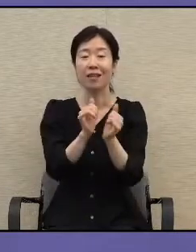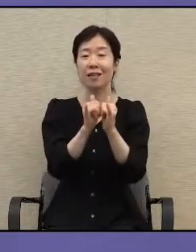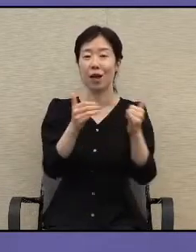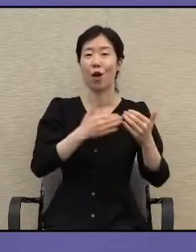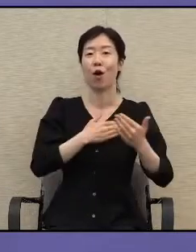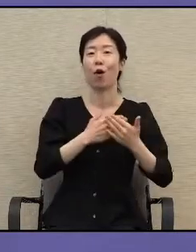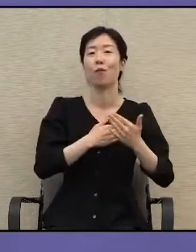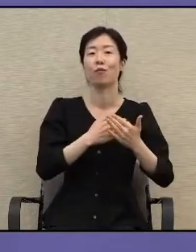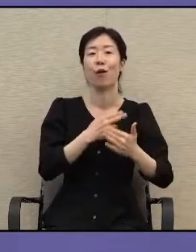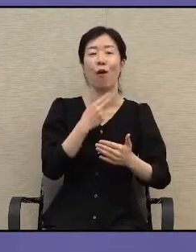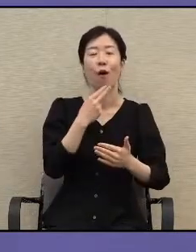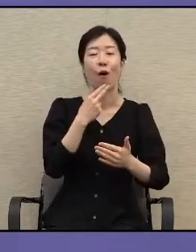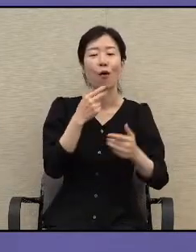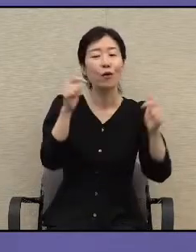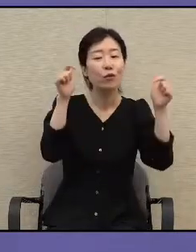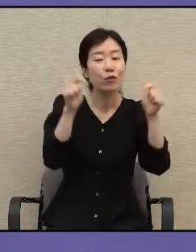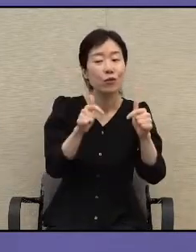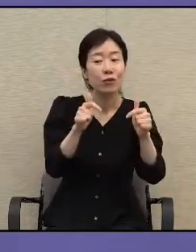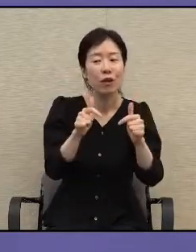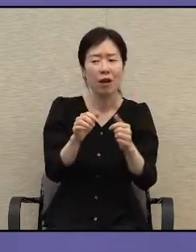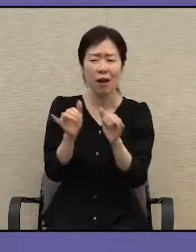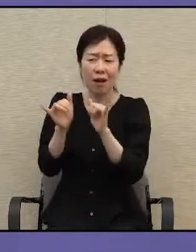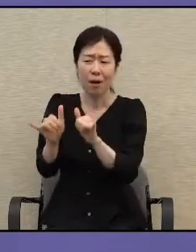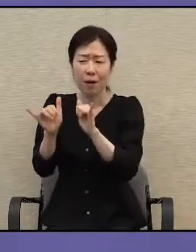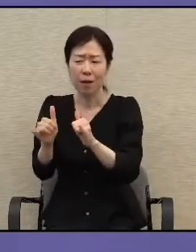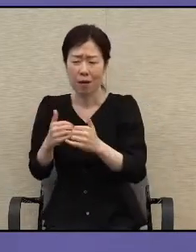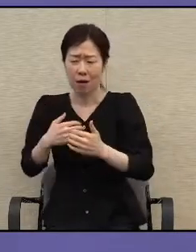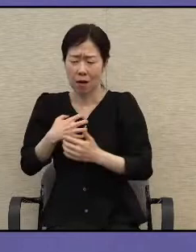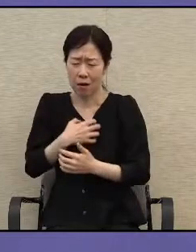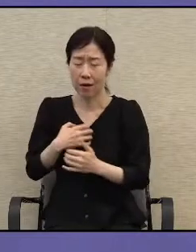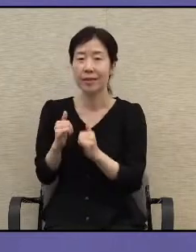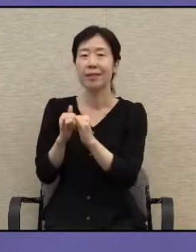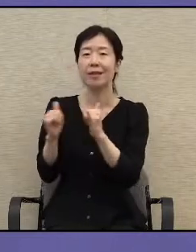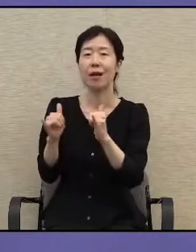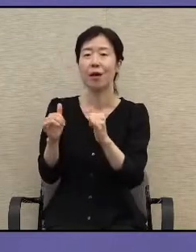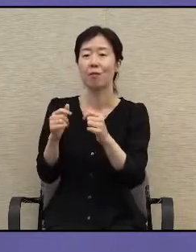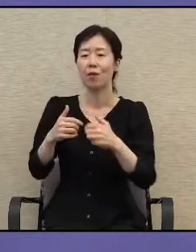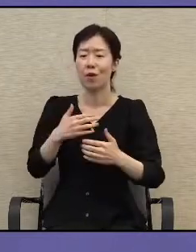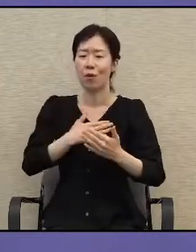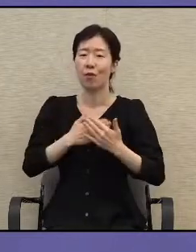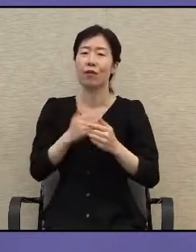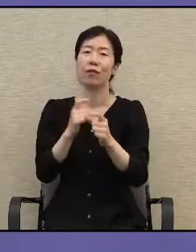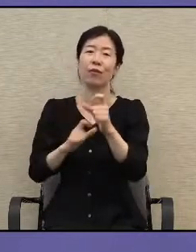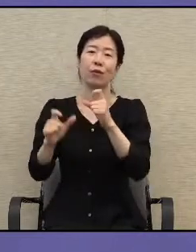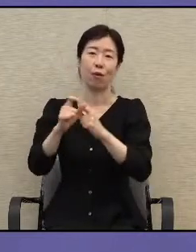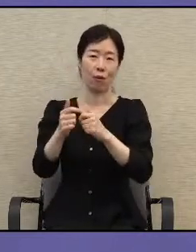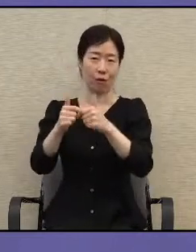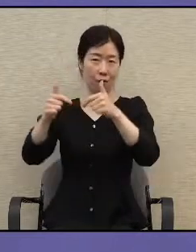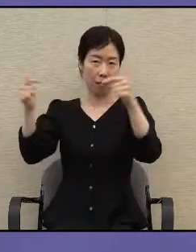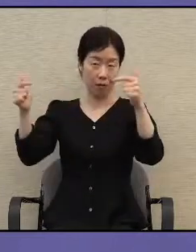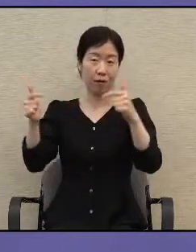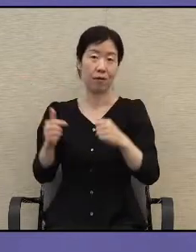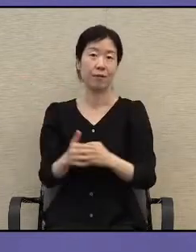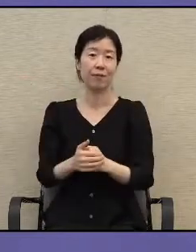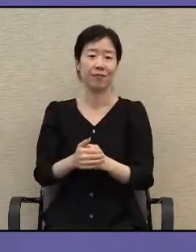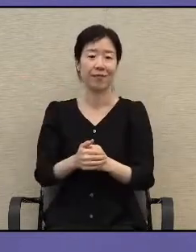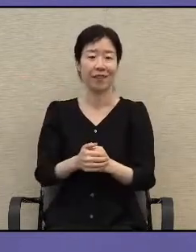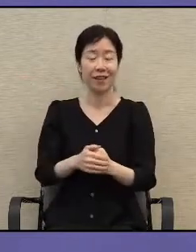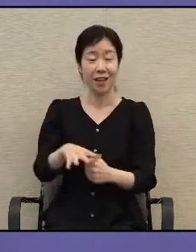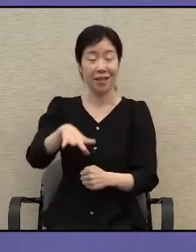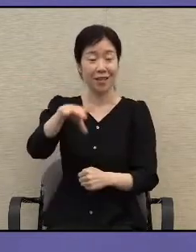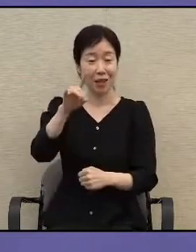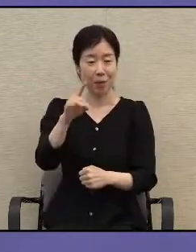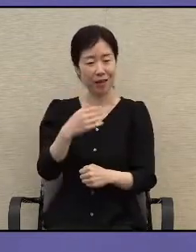차라리 확진됐으면 좋겠다 이런 말씀 하시는 분까지 있는데, 요즘은 오히려 확진이 안 되고 진단 검사만 한번 해서 깜짝 놀라신